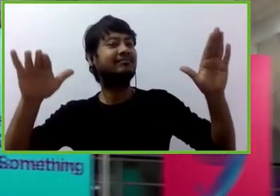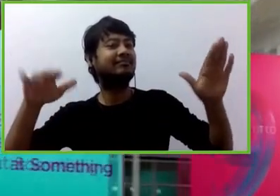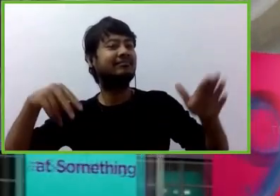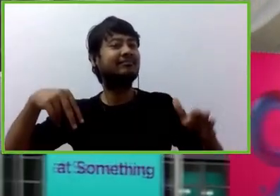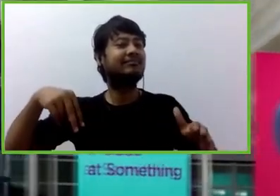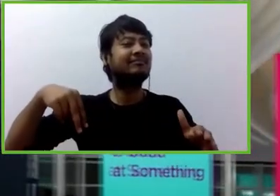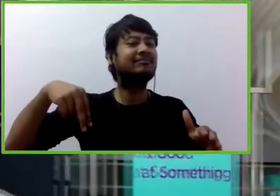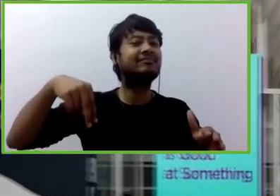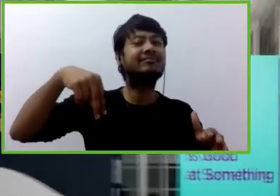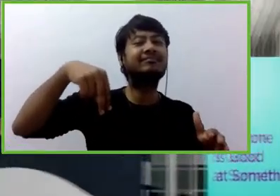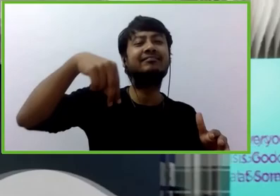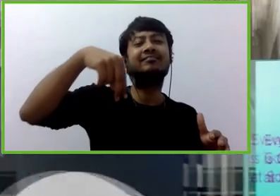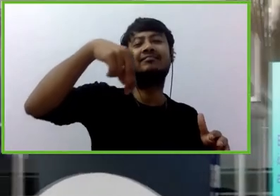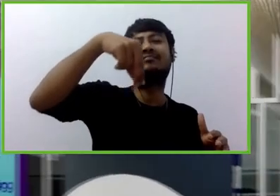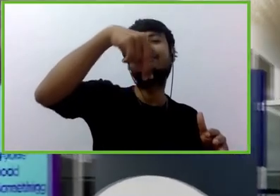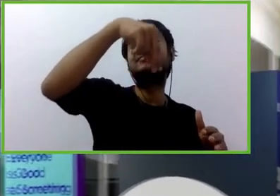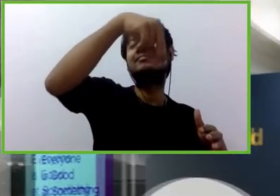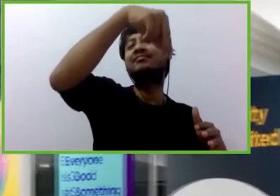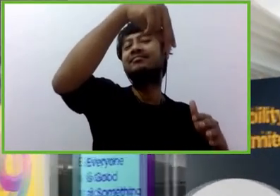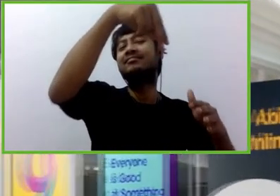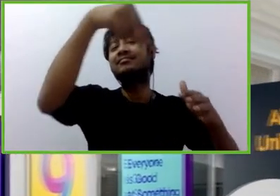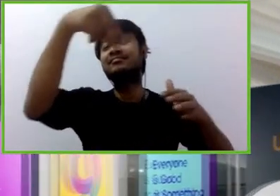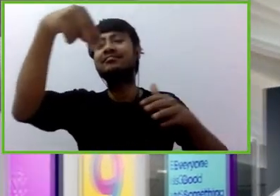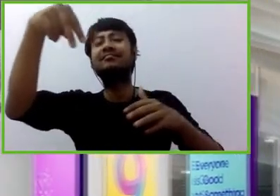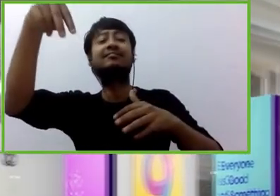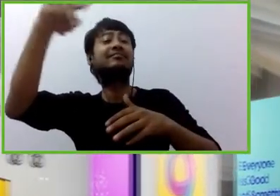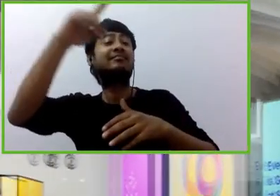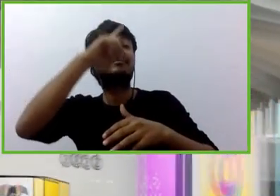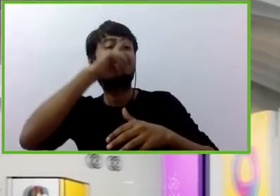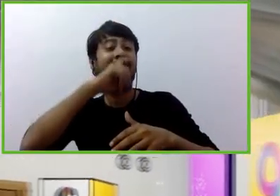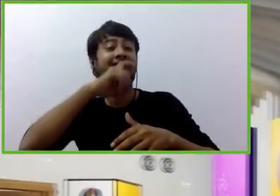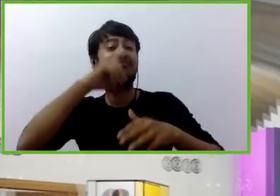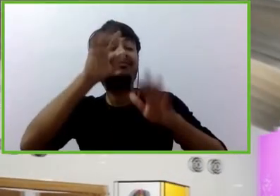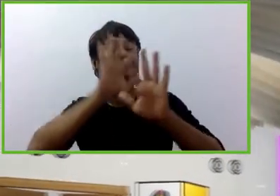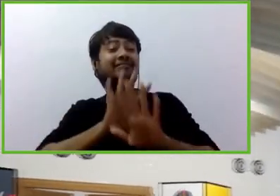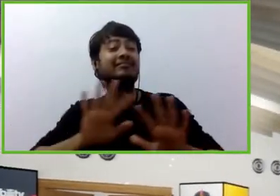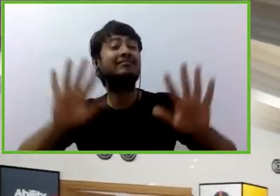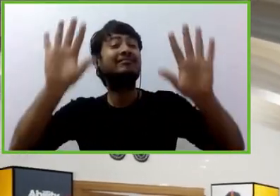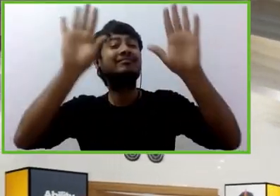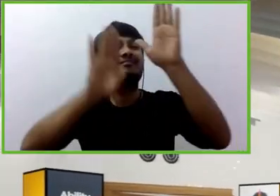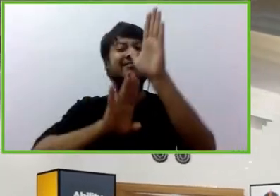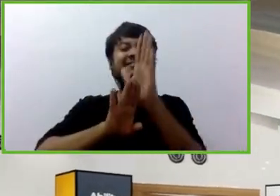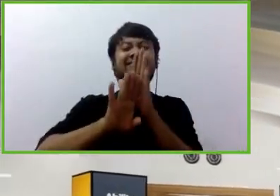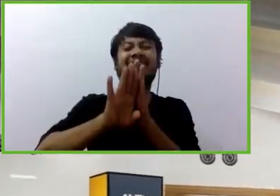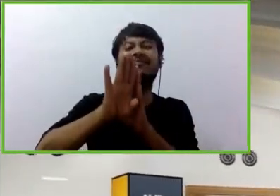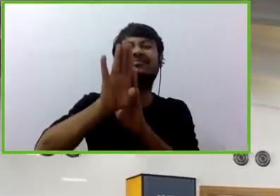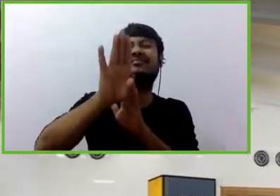आसमां के पास.